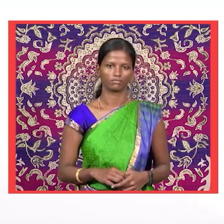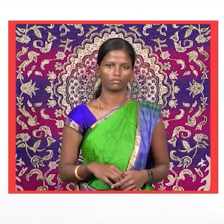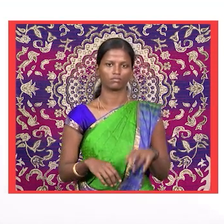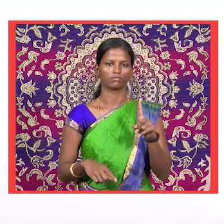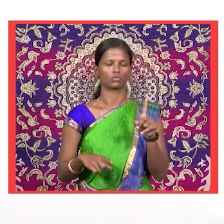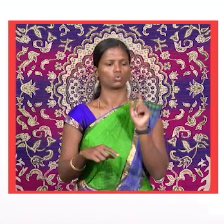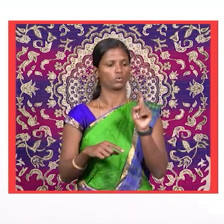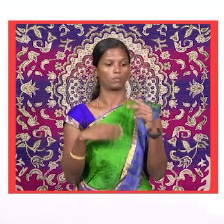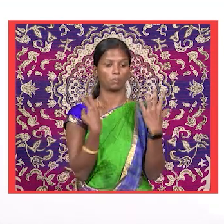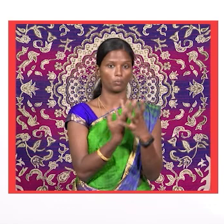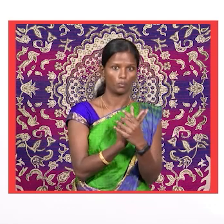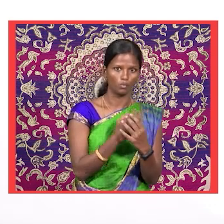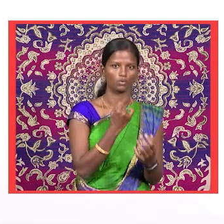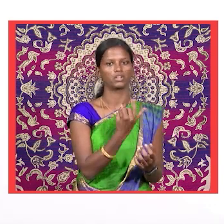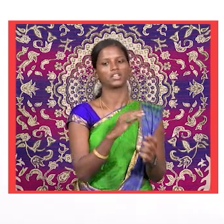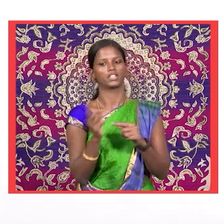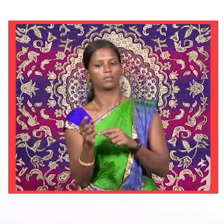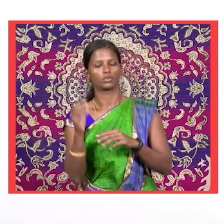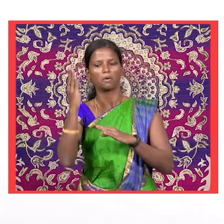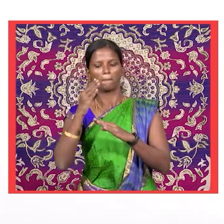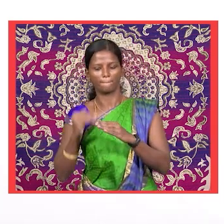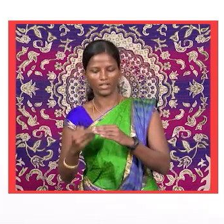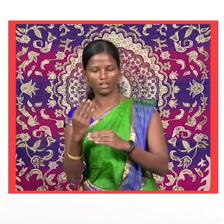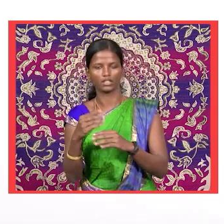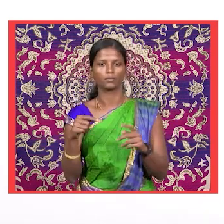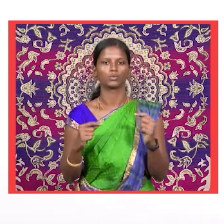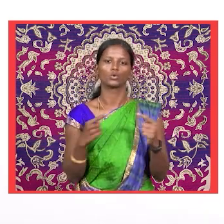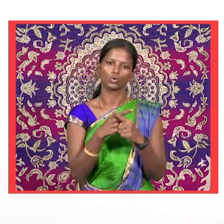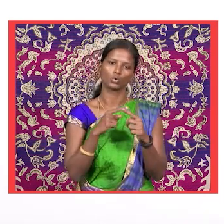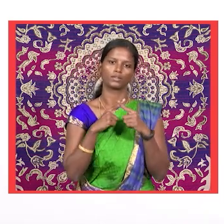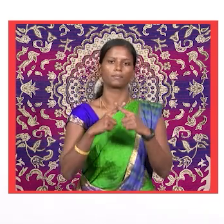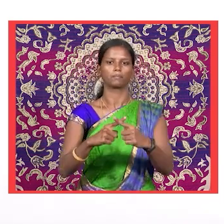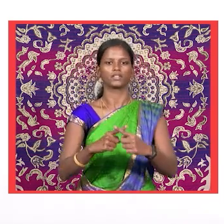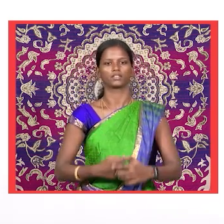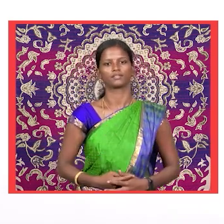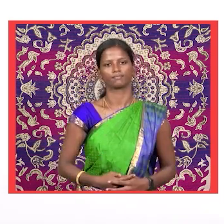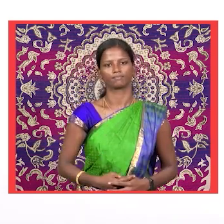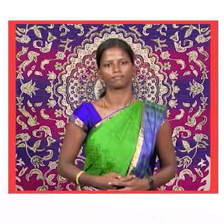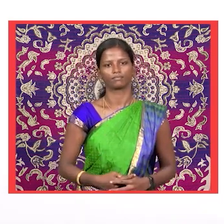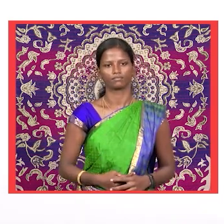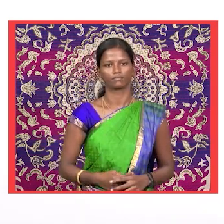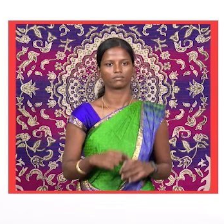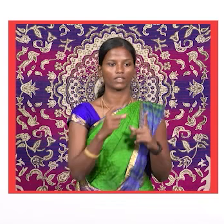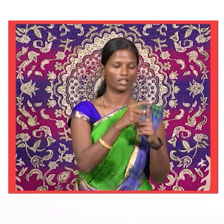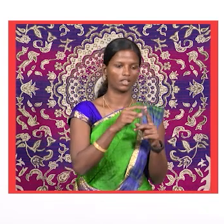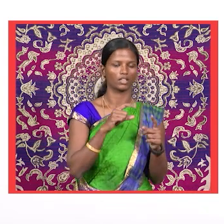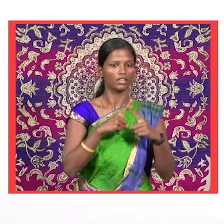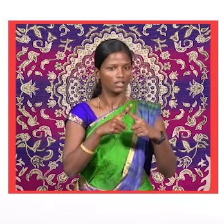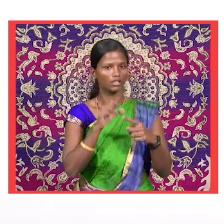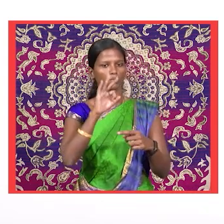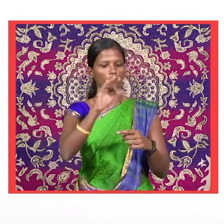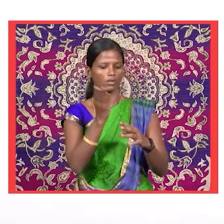கூட்டல் அல்லது கழித்தல் குறி இருந்தால் குறுக்கு பெருக்க செய்து நம்முடைய ஆன்சரை கண்டுபிடிச்சிக்கலாம். இப்போ பி இன்ட்டு 3/4 ஈக்குவல்